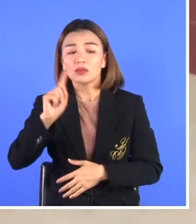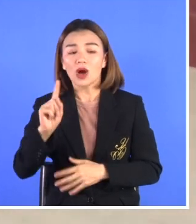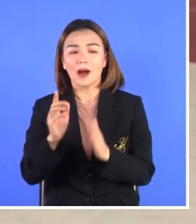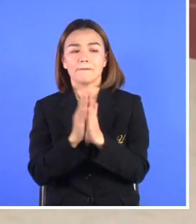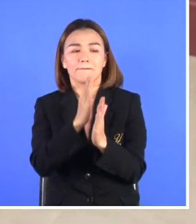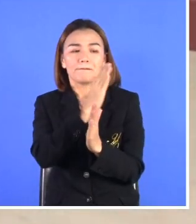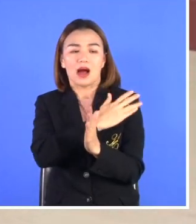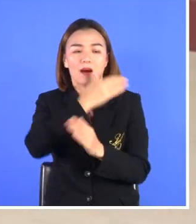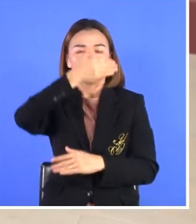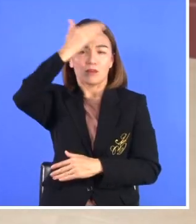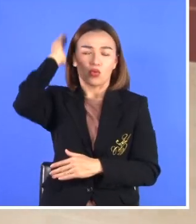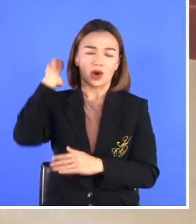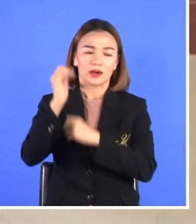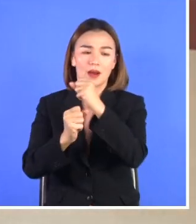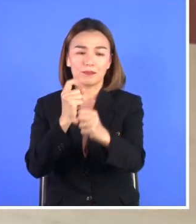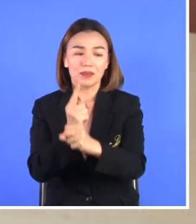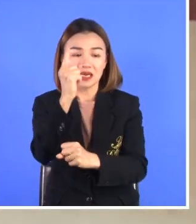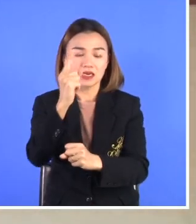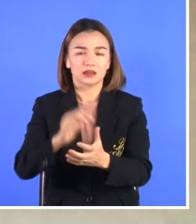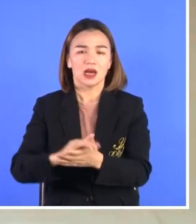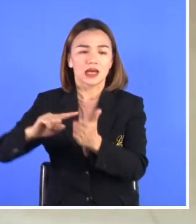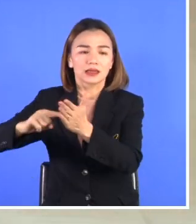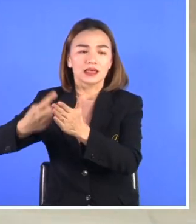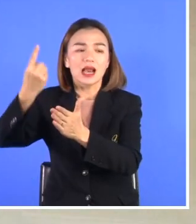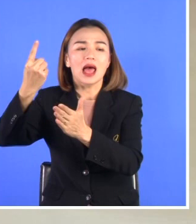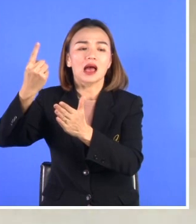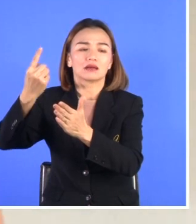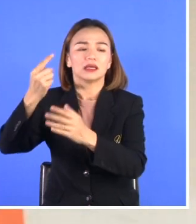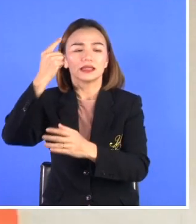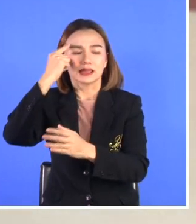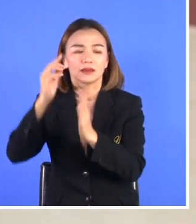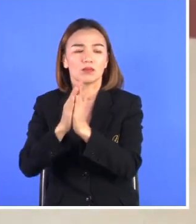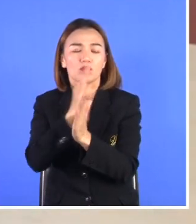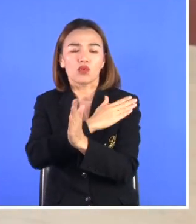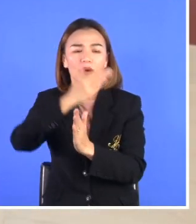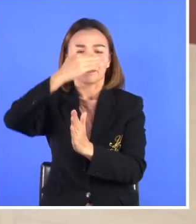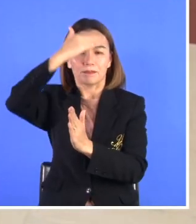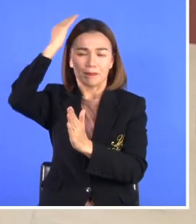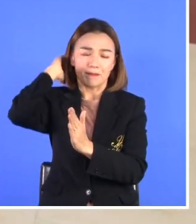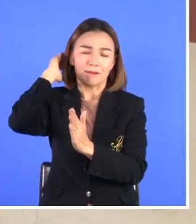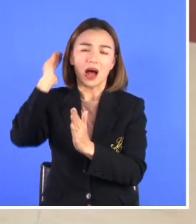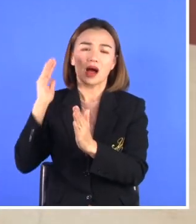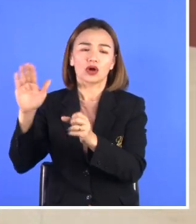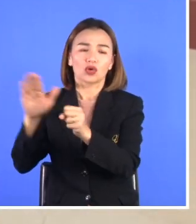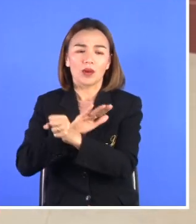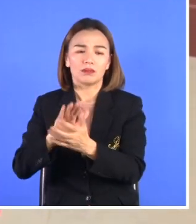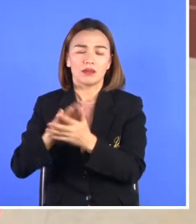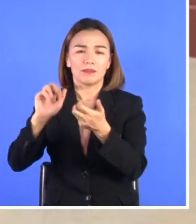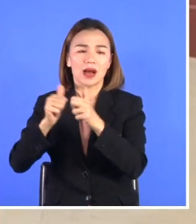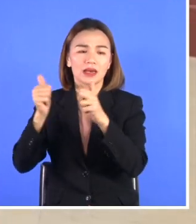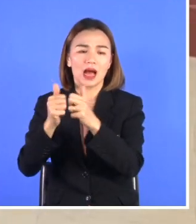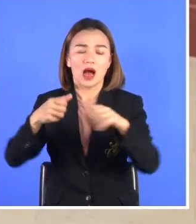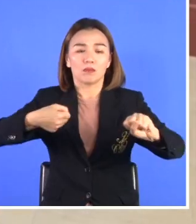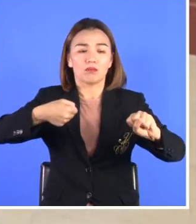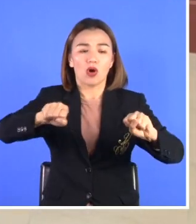1,000 ษาตอนแรกจะบวชเป็นพระเพื่อทดแทนคุณพ่อคุณแม่นะครับแต่ตัวเองมีอาการทางประสาทจากอุบัติเหตุรถมอเตอร์ไซ